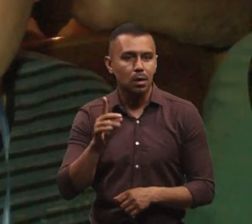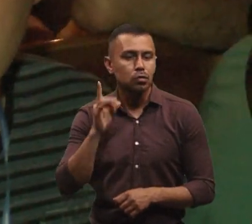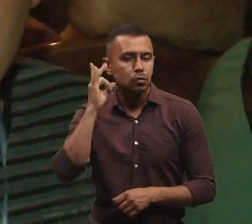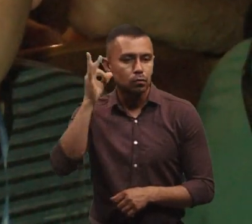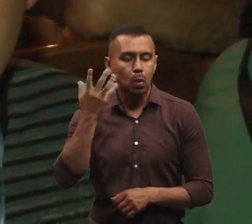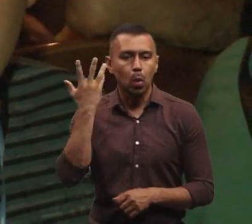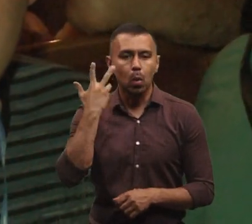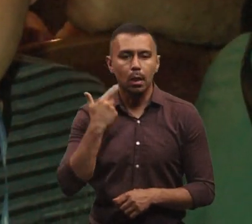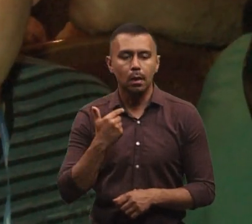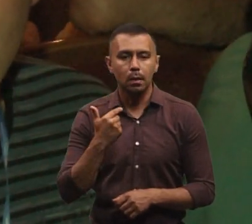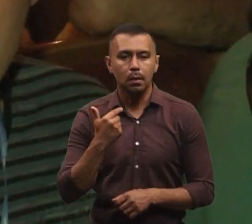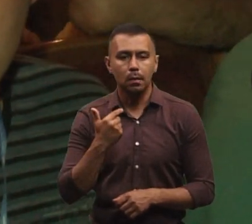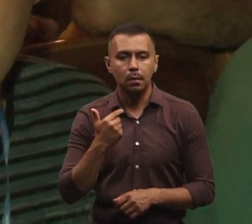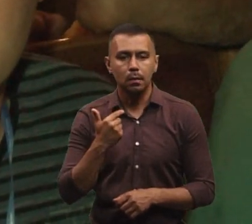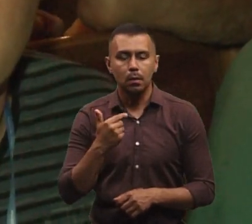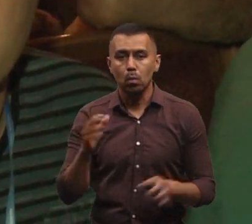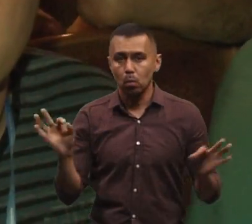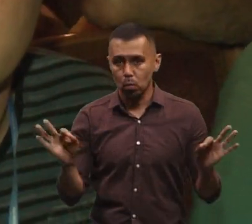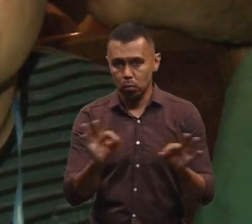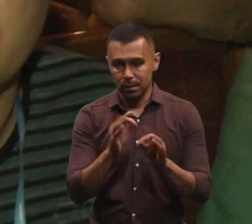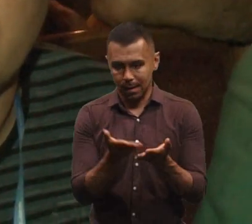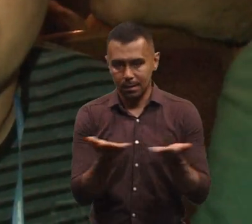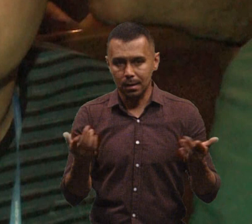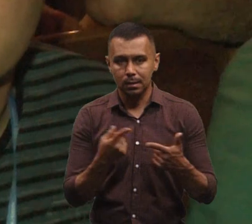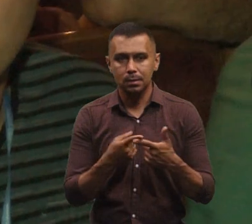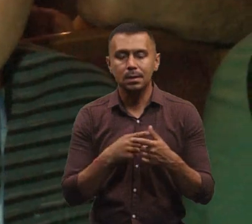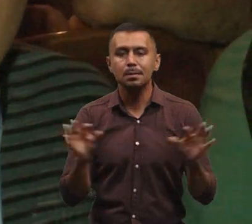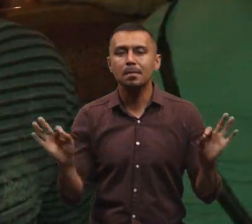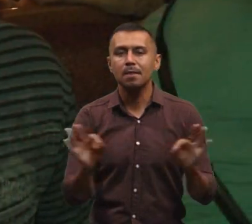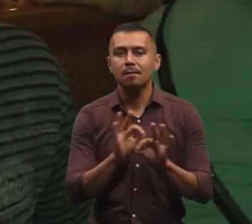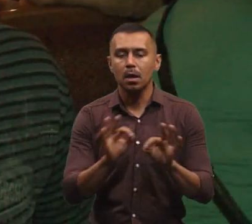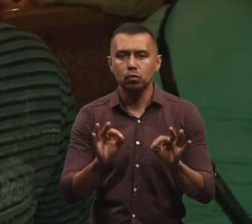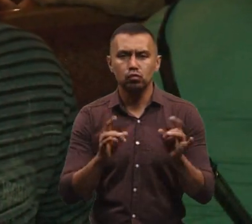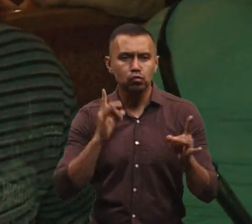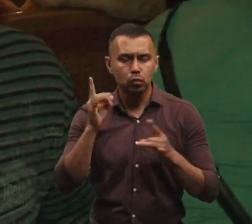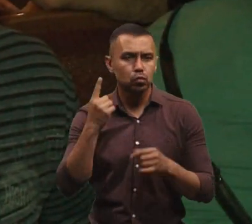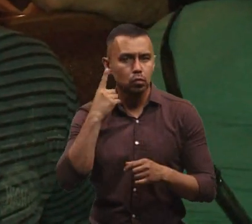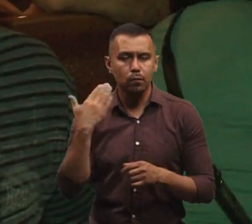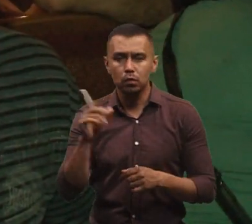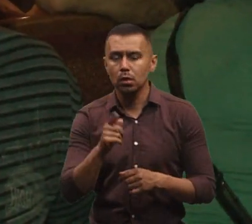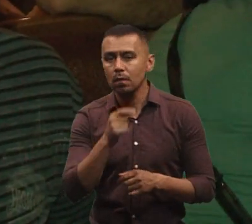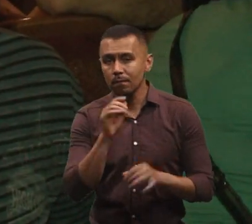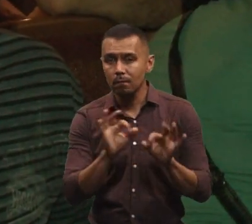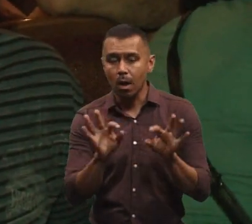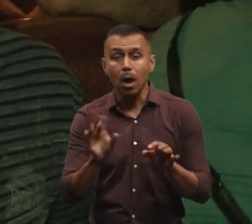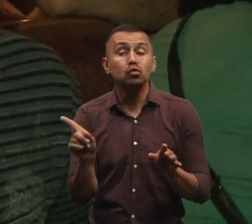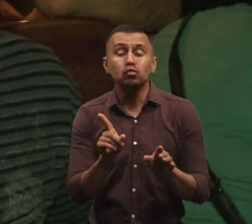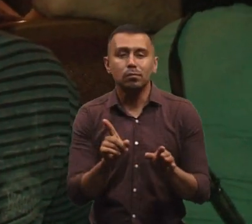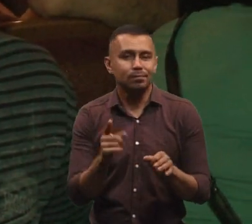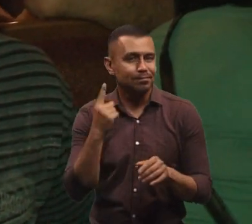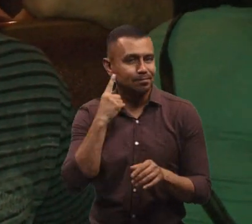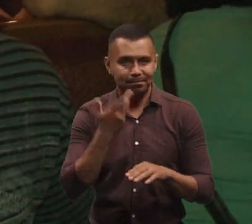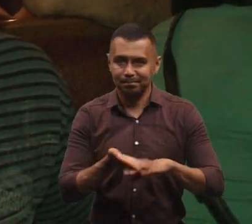коли йде музика на сцені, чи співають, чи шум, то чути, що він щось коментує, ну іменно що, я не